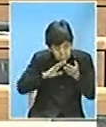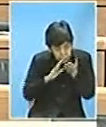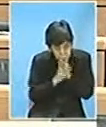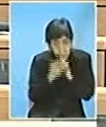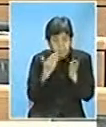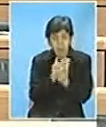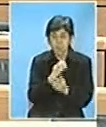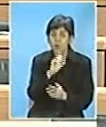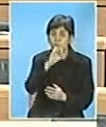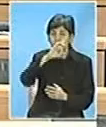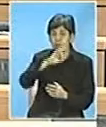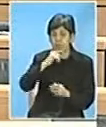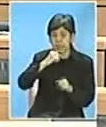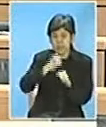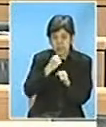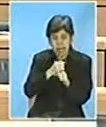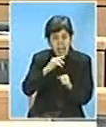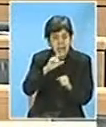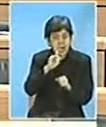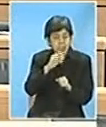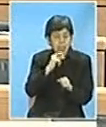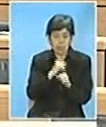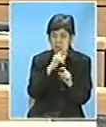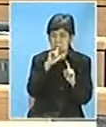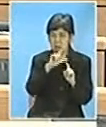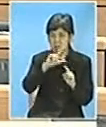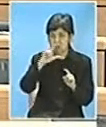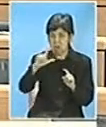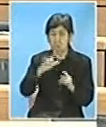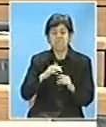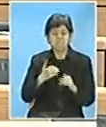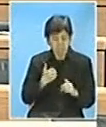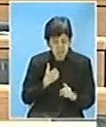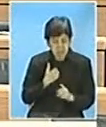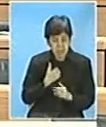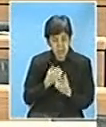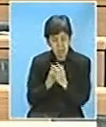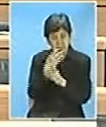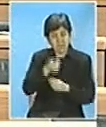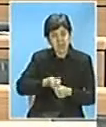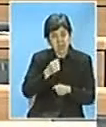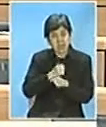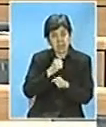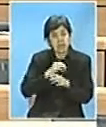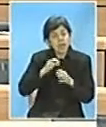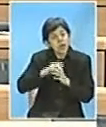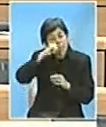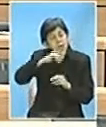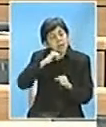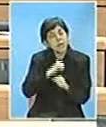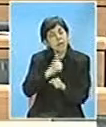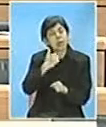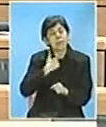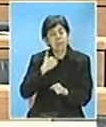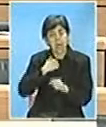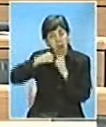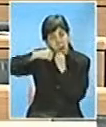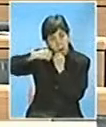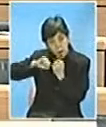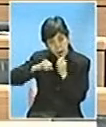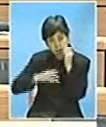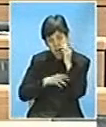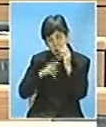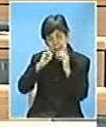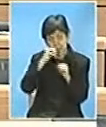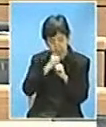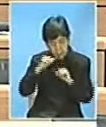ฟอสซิลที่เรานำเข้าน้ำมันดิบถึง1ล้านล้านต่อปีนะครับเรามีเองพืชพลังงานที่สามารถผลิตในเมืองไทยได้คือแอทานอลนั้นส